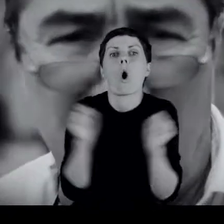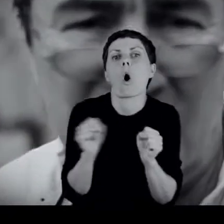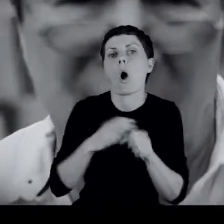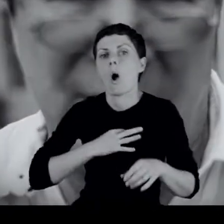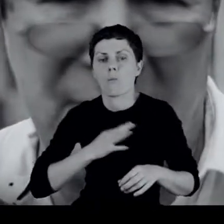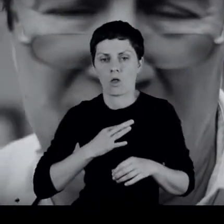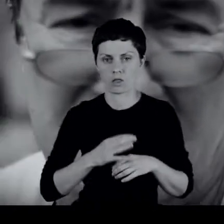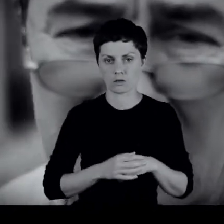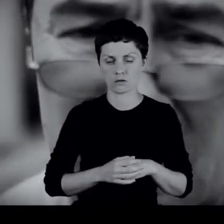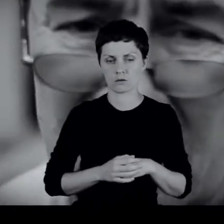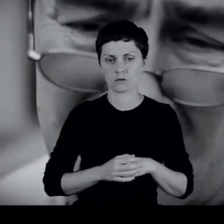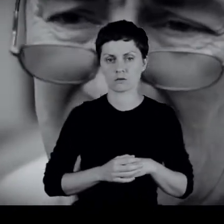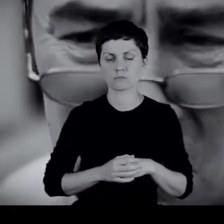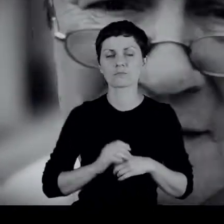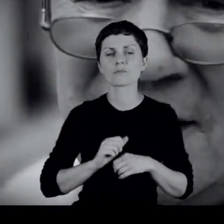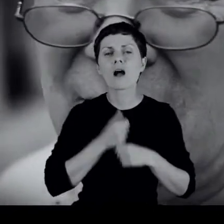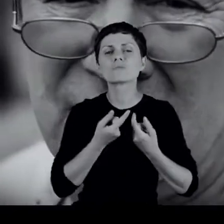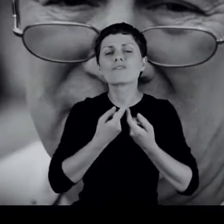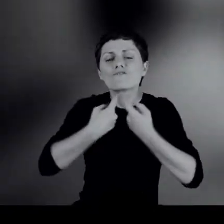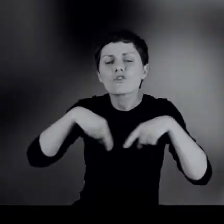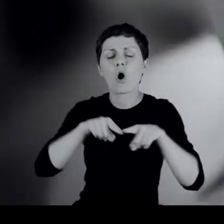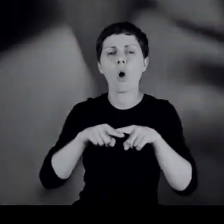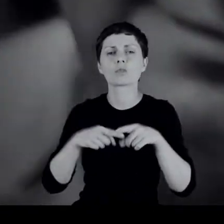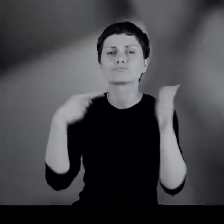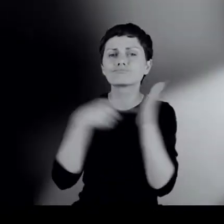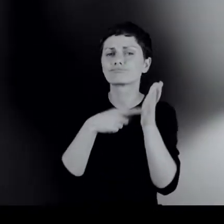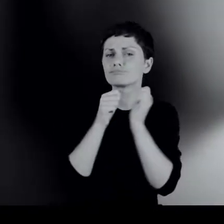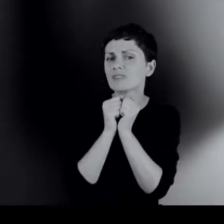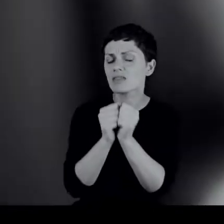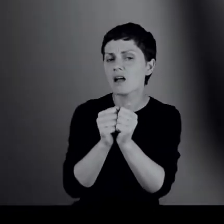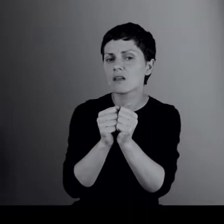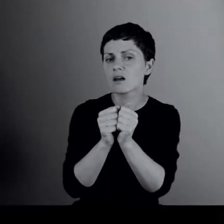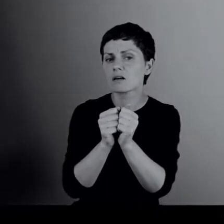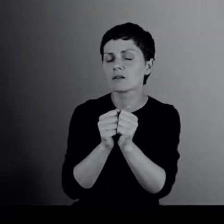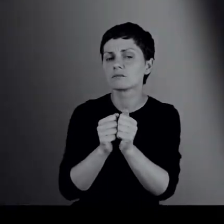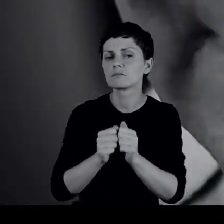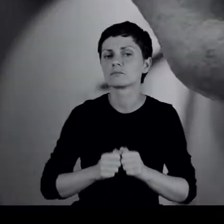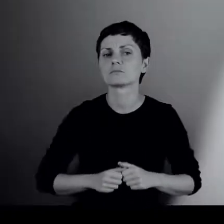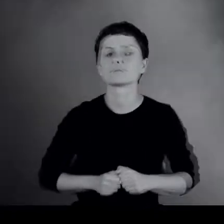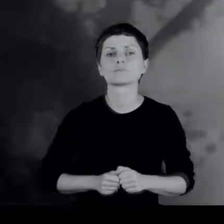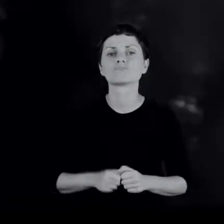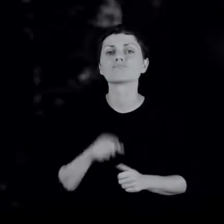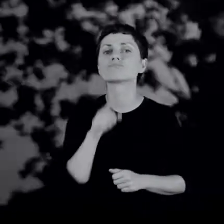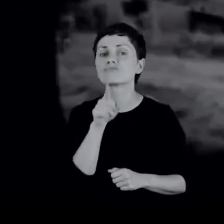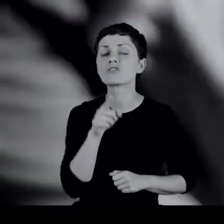sprostać powiedzeniu, przykazaniu. Nie bądź obojętny.